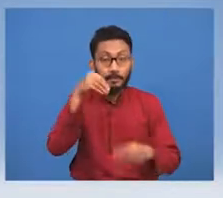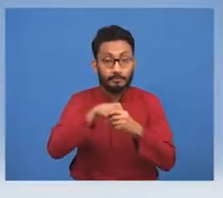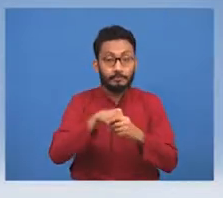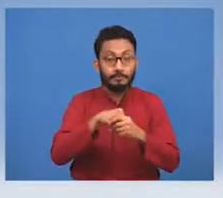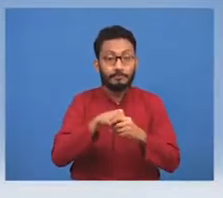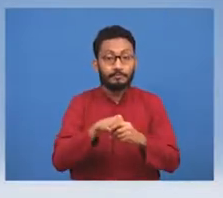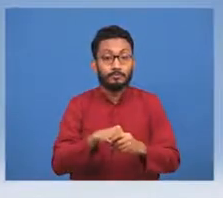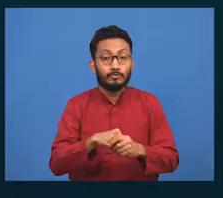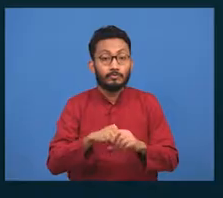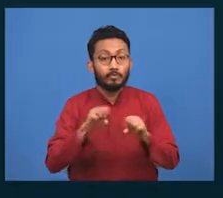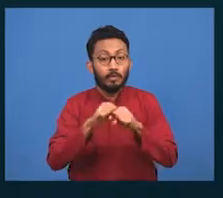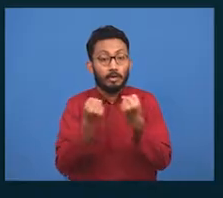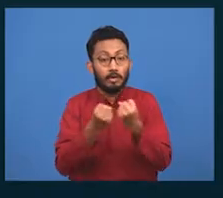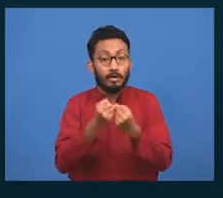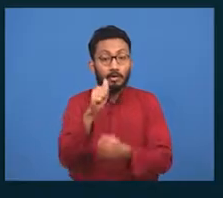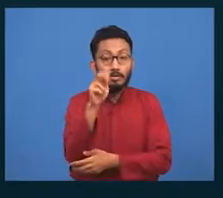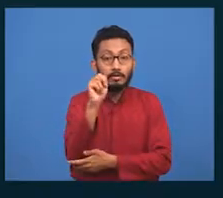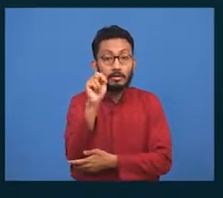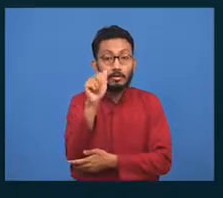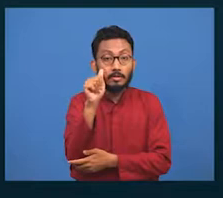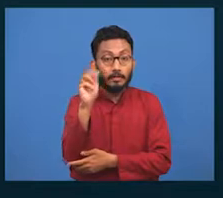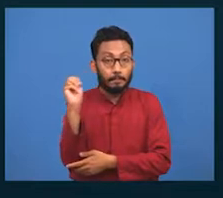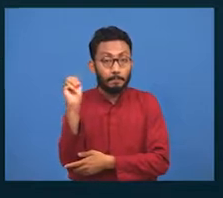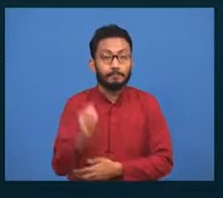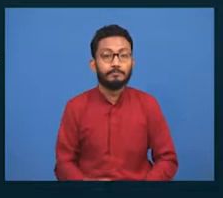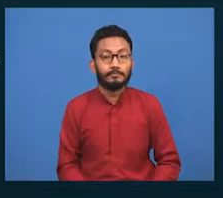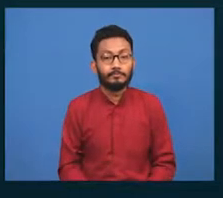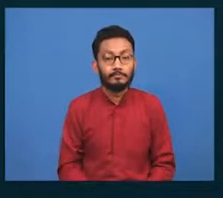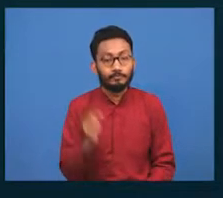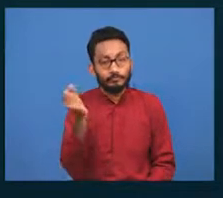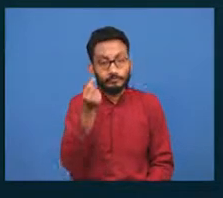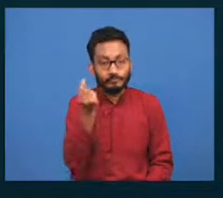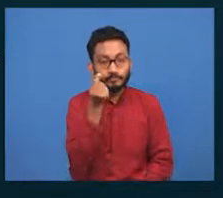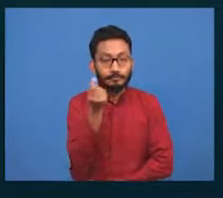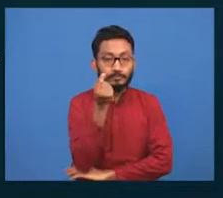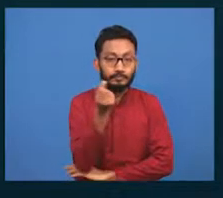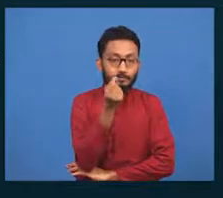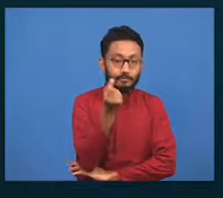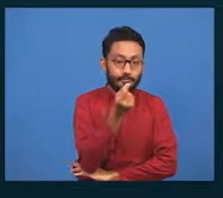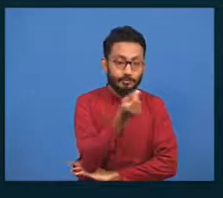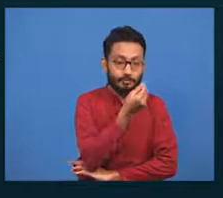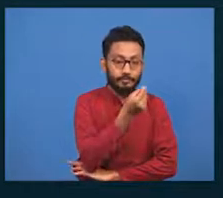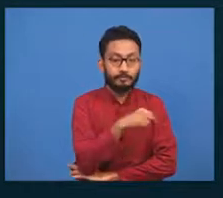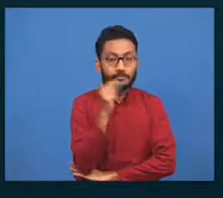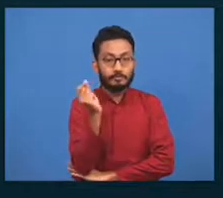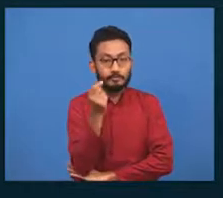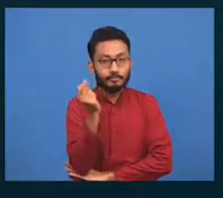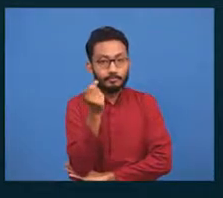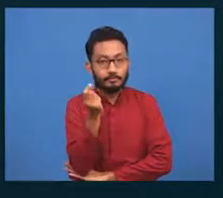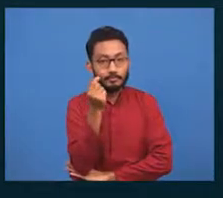ayat 70. A'udzu billahi minasy syaithanir rajim.